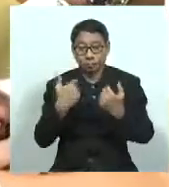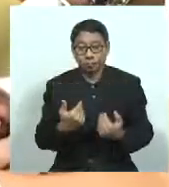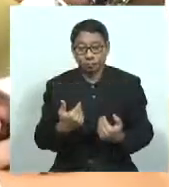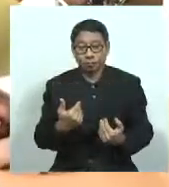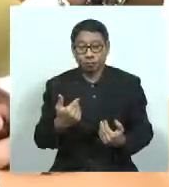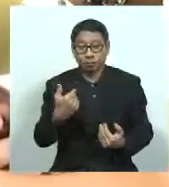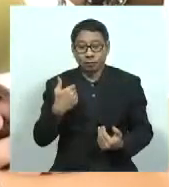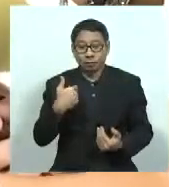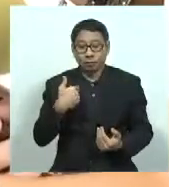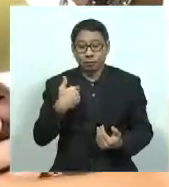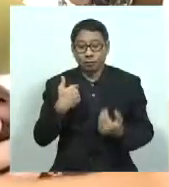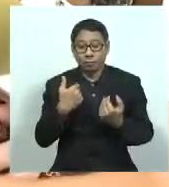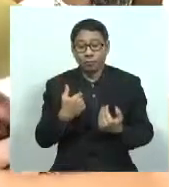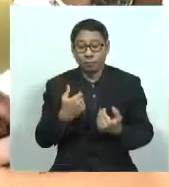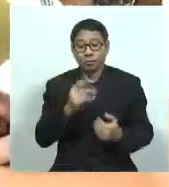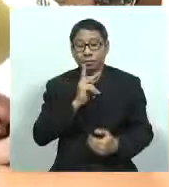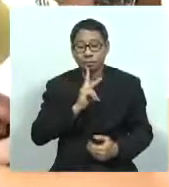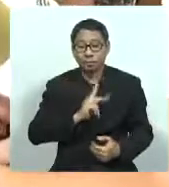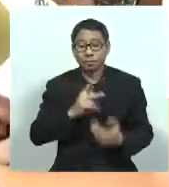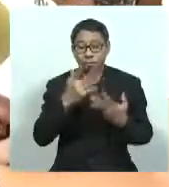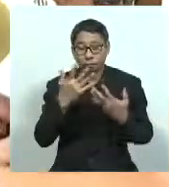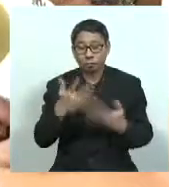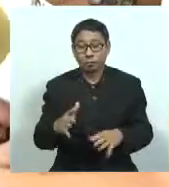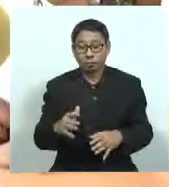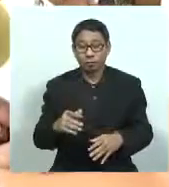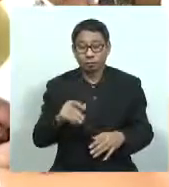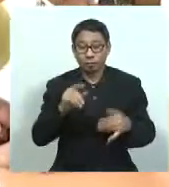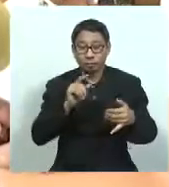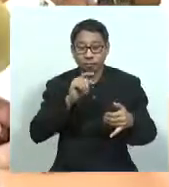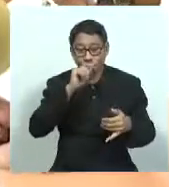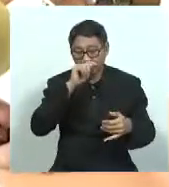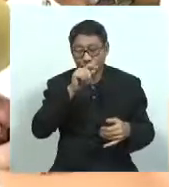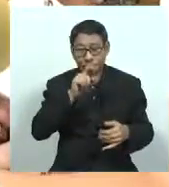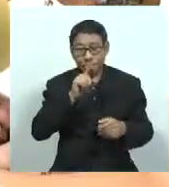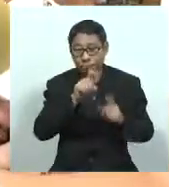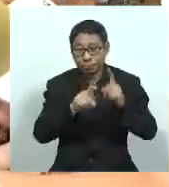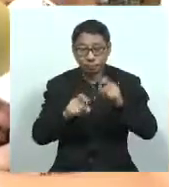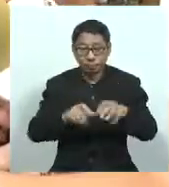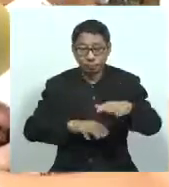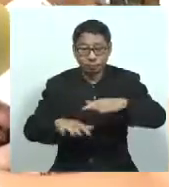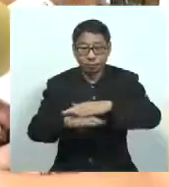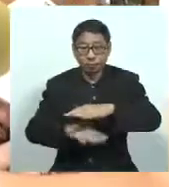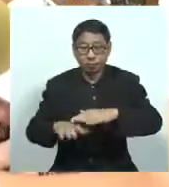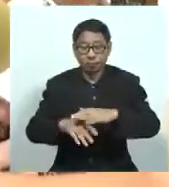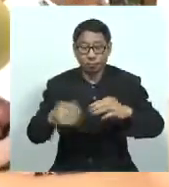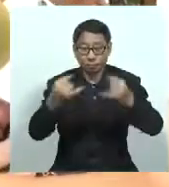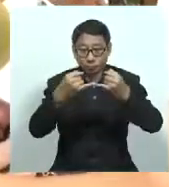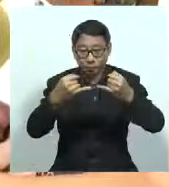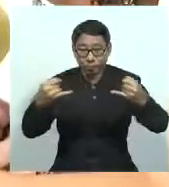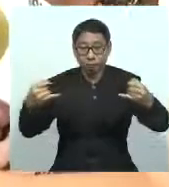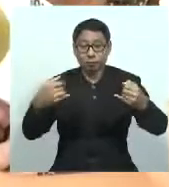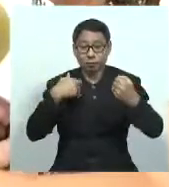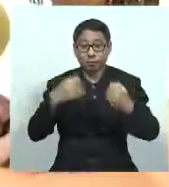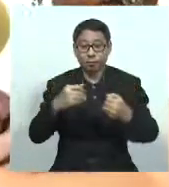นของแล้วมันเก่าแล้วกำลังสำรวจในส่วนไอ้เขาเรียกไอ้สายไฟอันใหญ่อ่ะเราจะให้การไฟฟ้าม